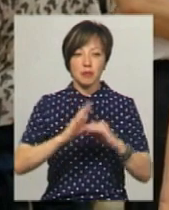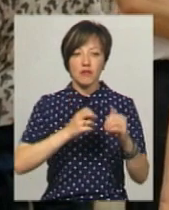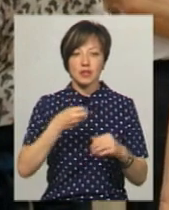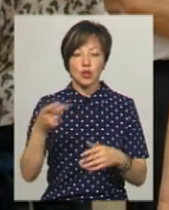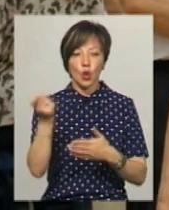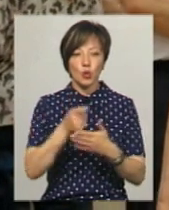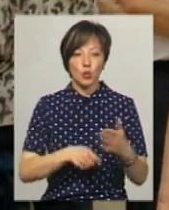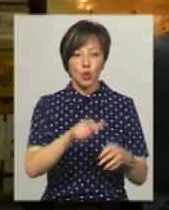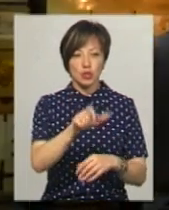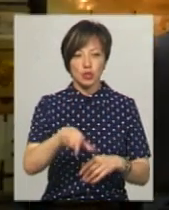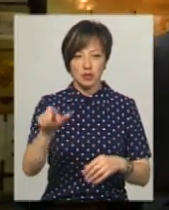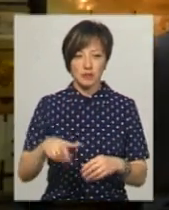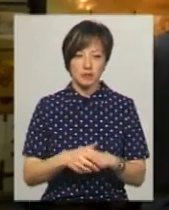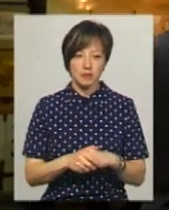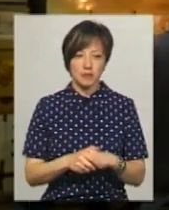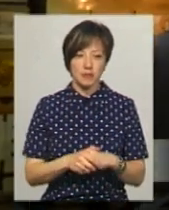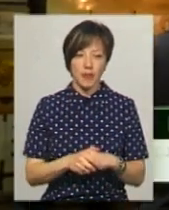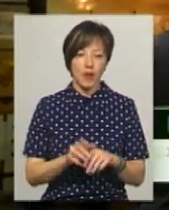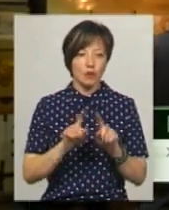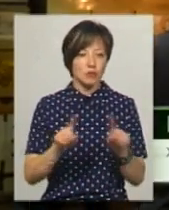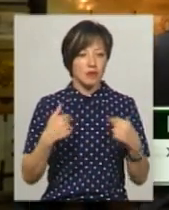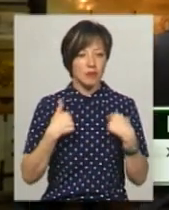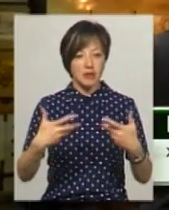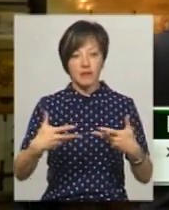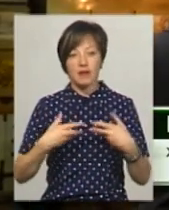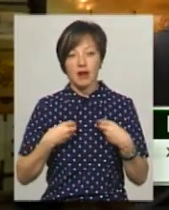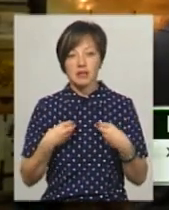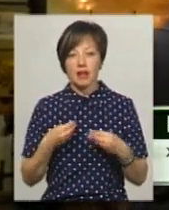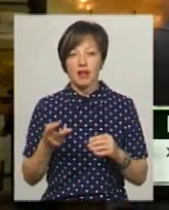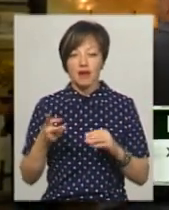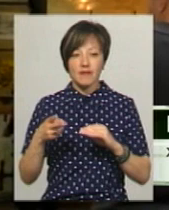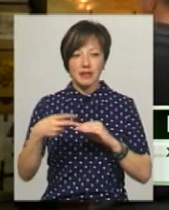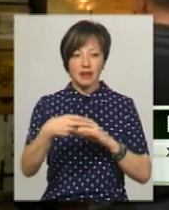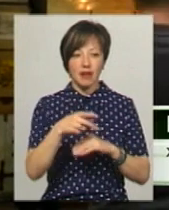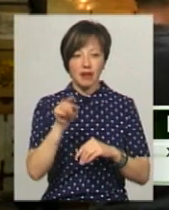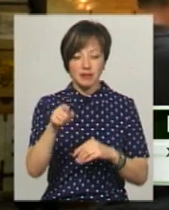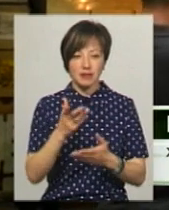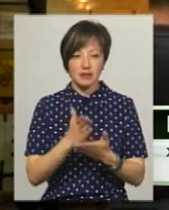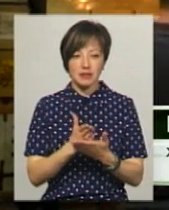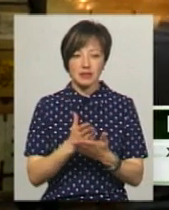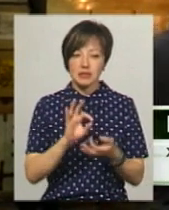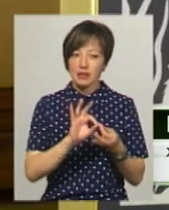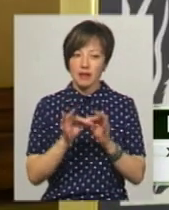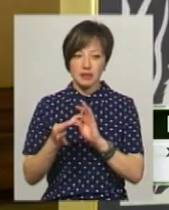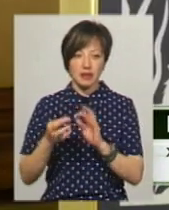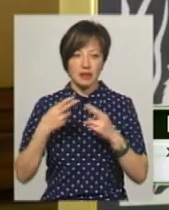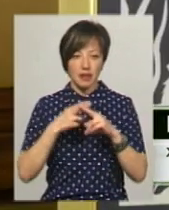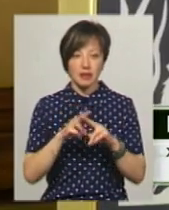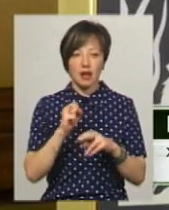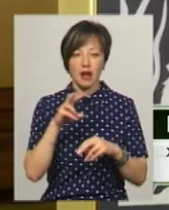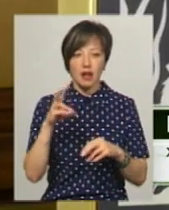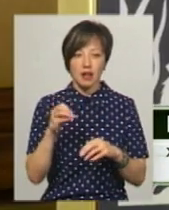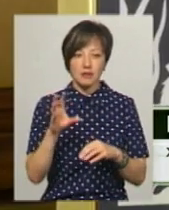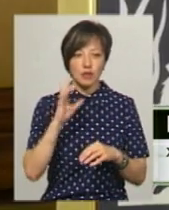професійні художники. Особливо мене вразили ветинанки. От там 3 ветинанки, це складна така техніка, але вони вже